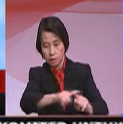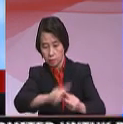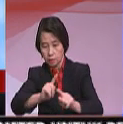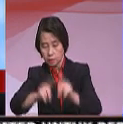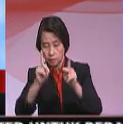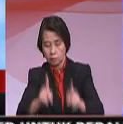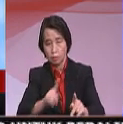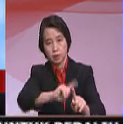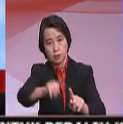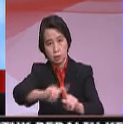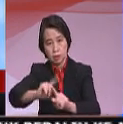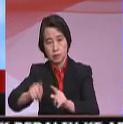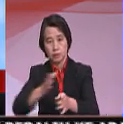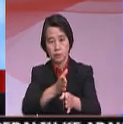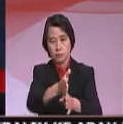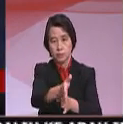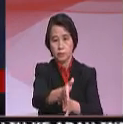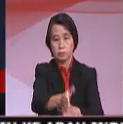pelbagai sektor.